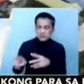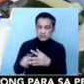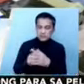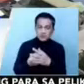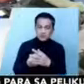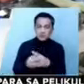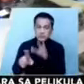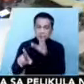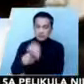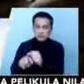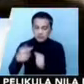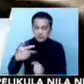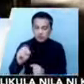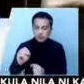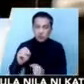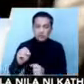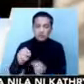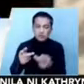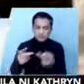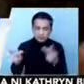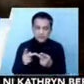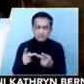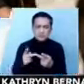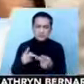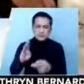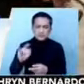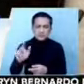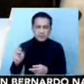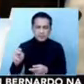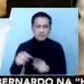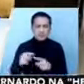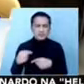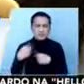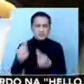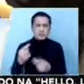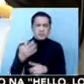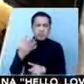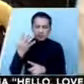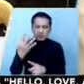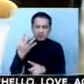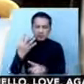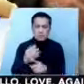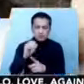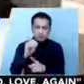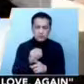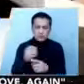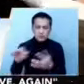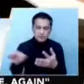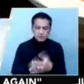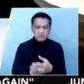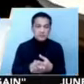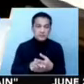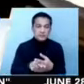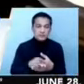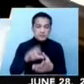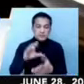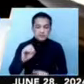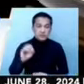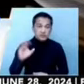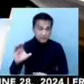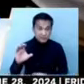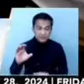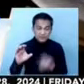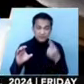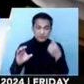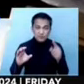sa Bamban. Pero kulang-kulang 4 na buwan na lang sa Oktubre, filing na ng Certificate of Candidacy ng mga